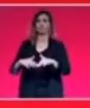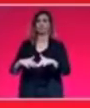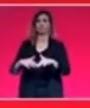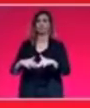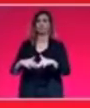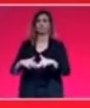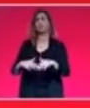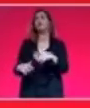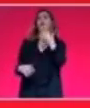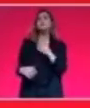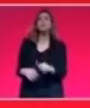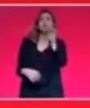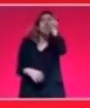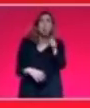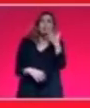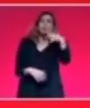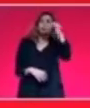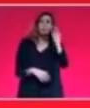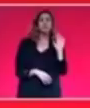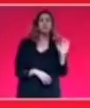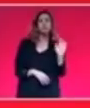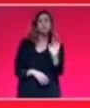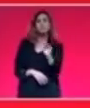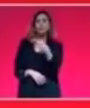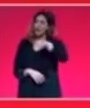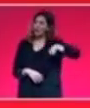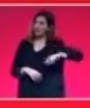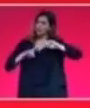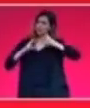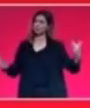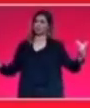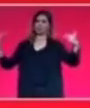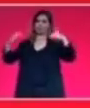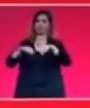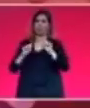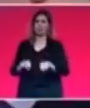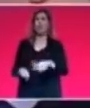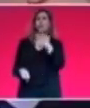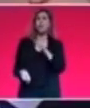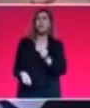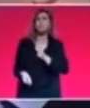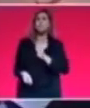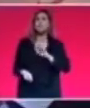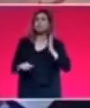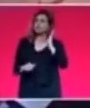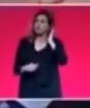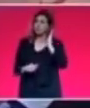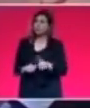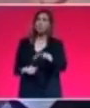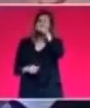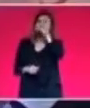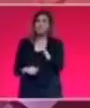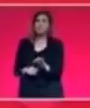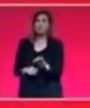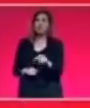Ανταποκριθήκαμε στο ανοιχτό κάλεσμά του να είμαστε εδώ, γιατί πιστεύουμε στην ανάδειξη ενός ισχυρού,